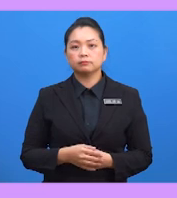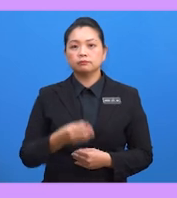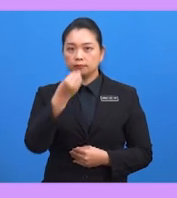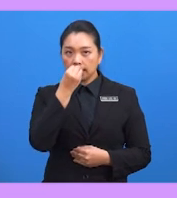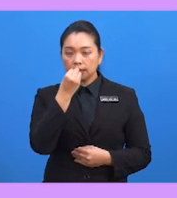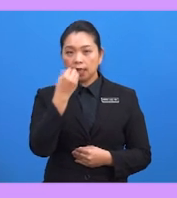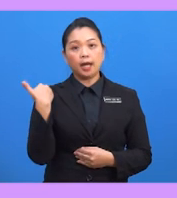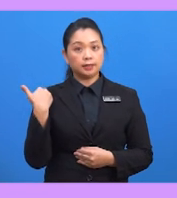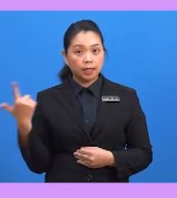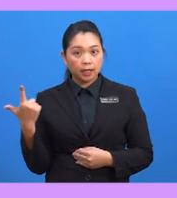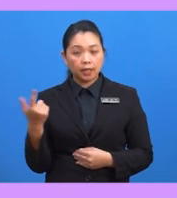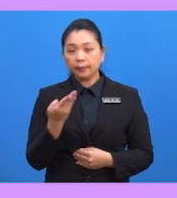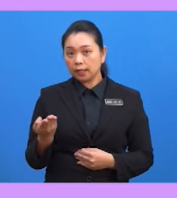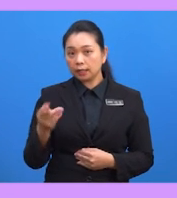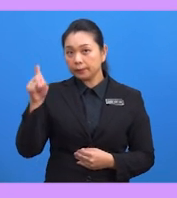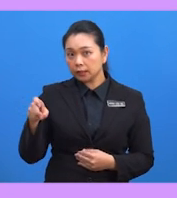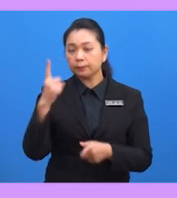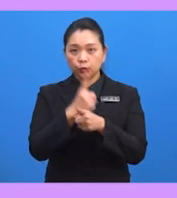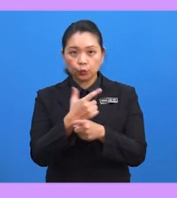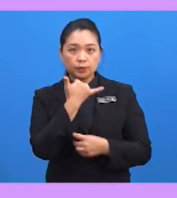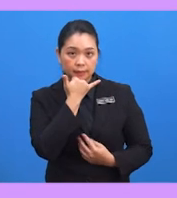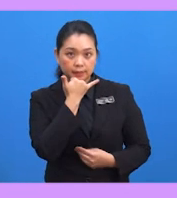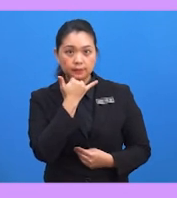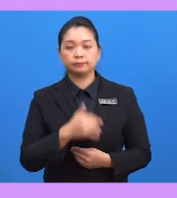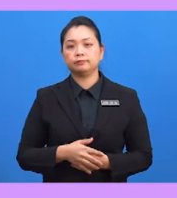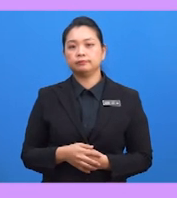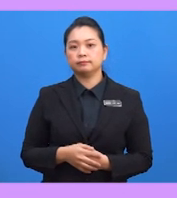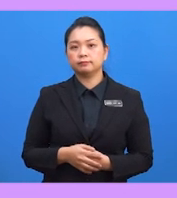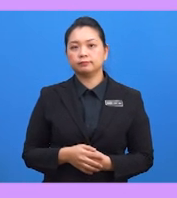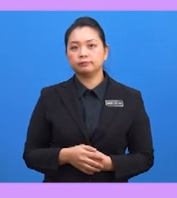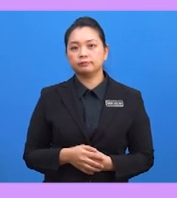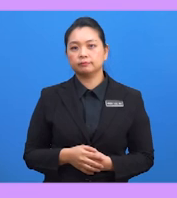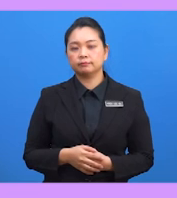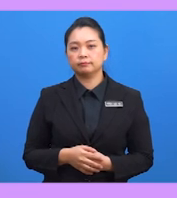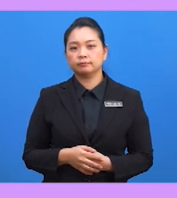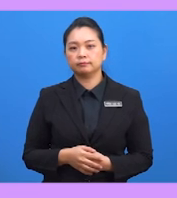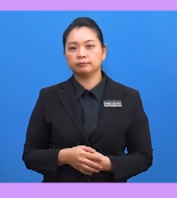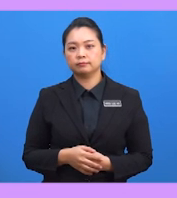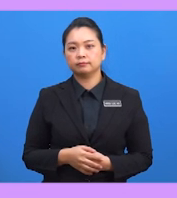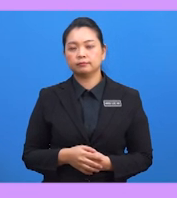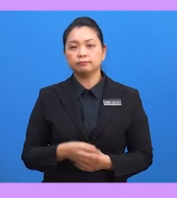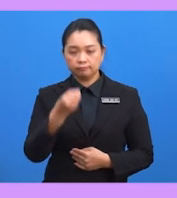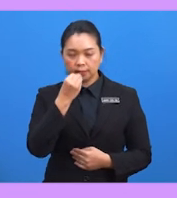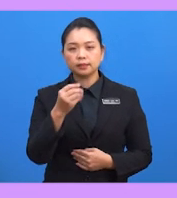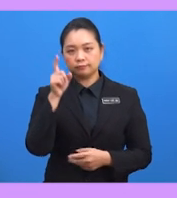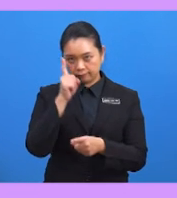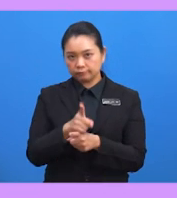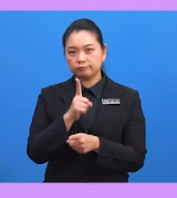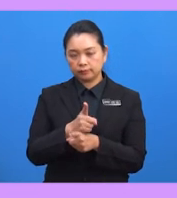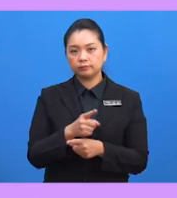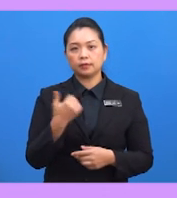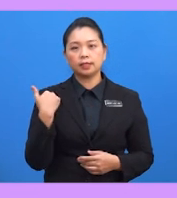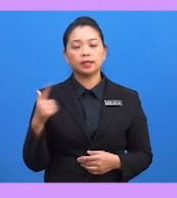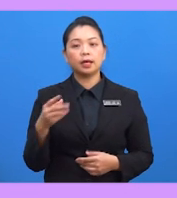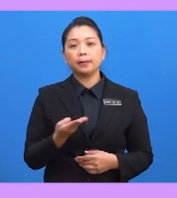Makanan merupakan barang keperluan. Betul atau salah? Ya, tepat sekali. Makanan merupakan barang